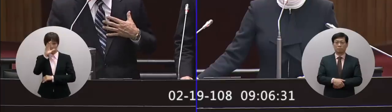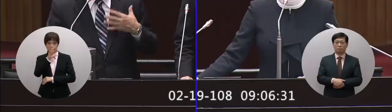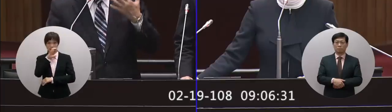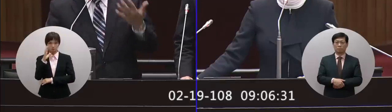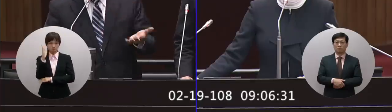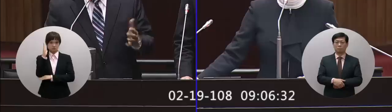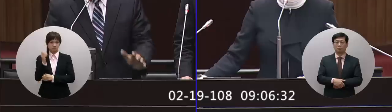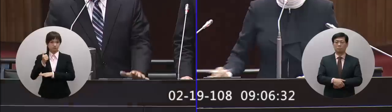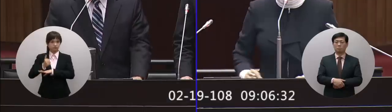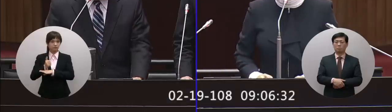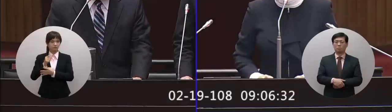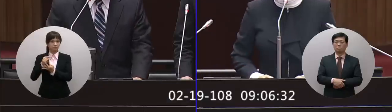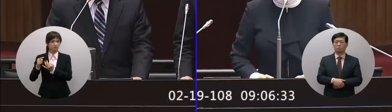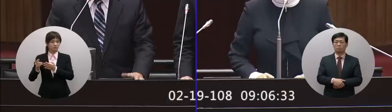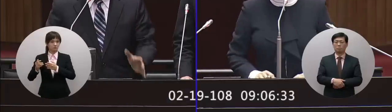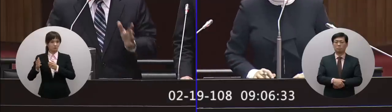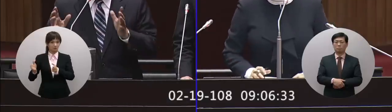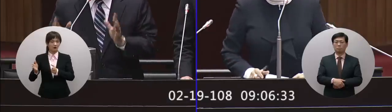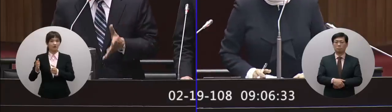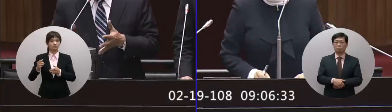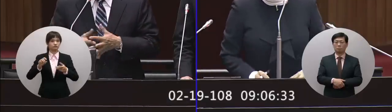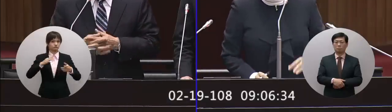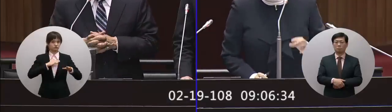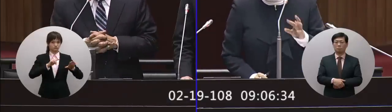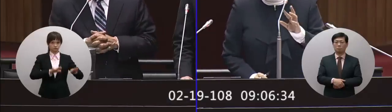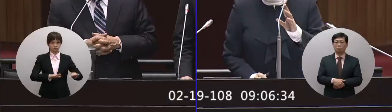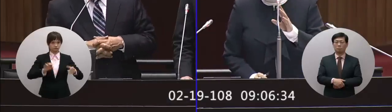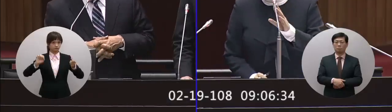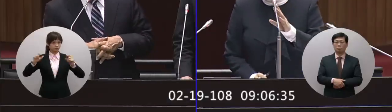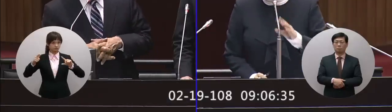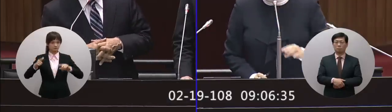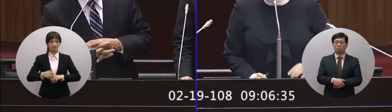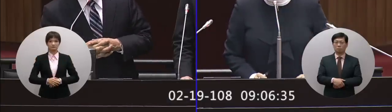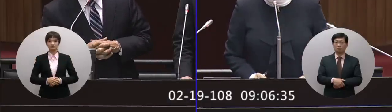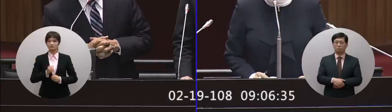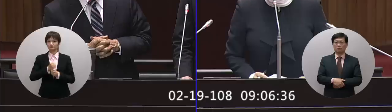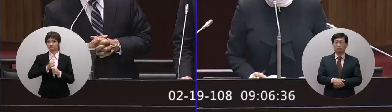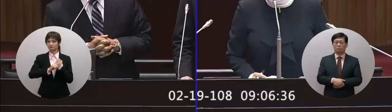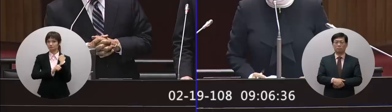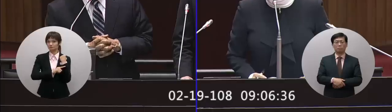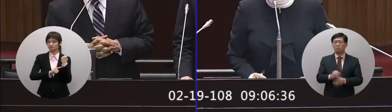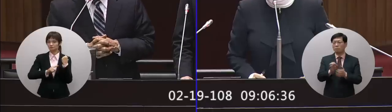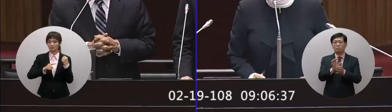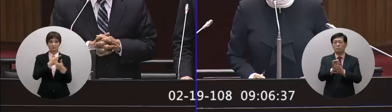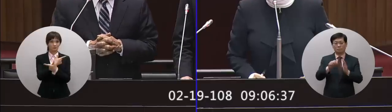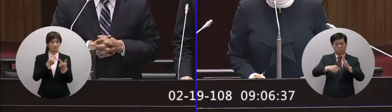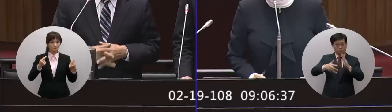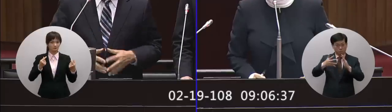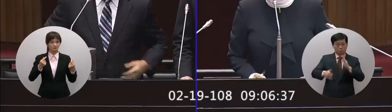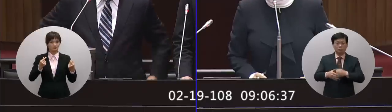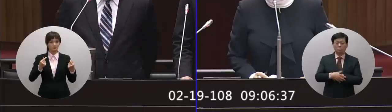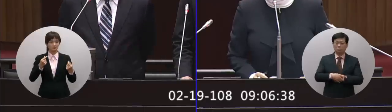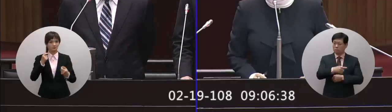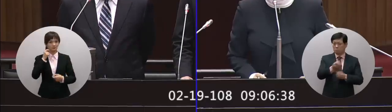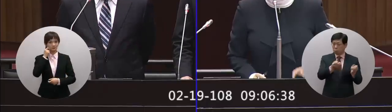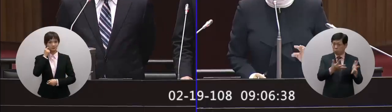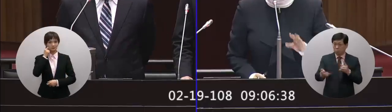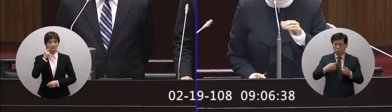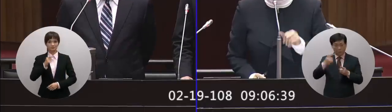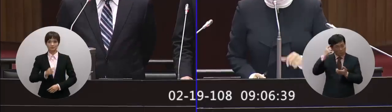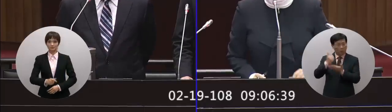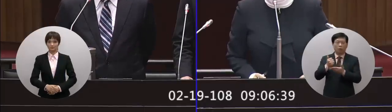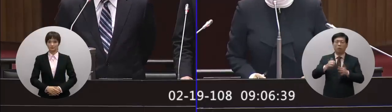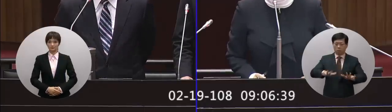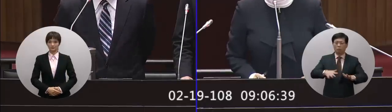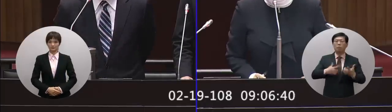现在知道这是不该如此，那做法上当然不可能一步。 好的，没关系，院长您没有办法想到，但是